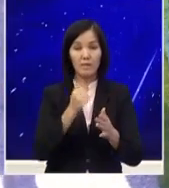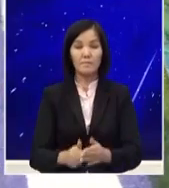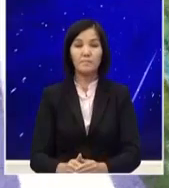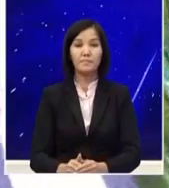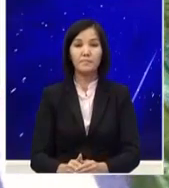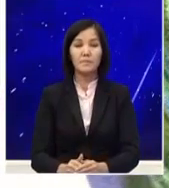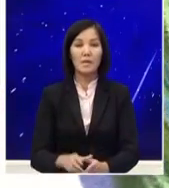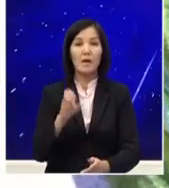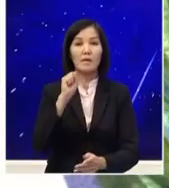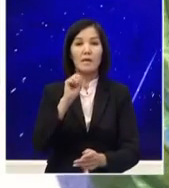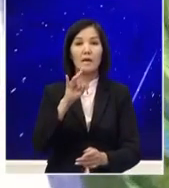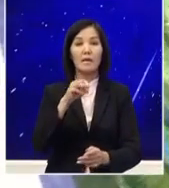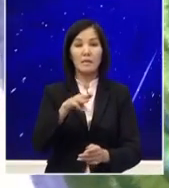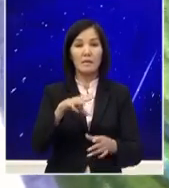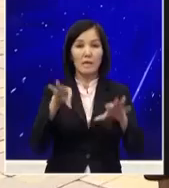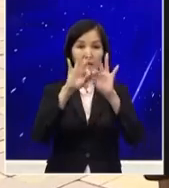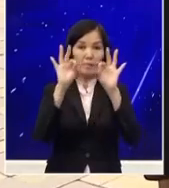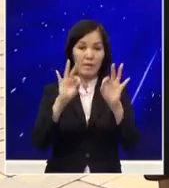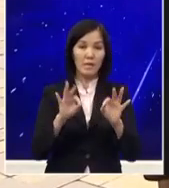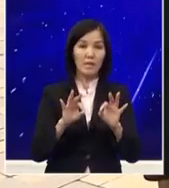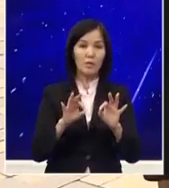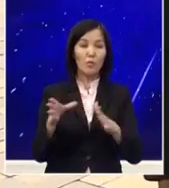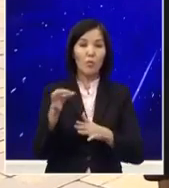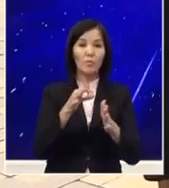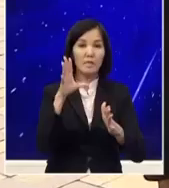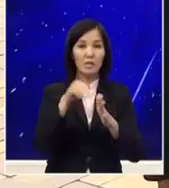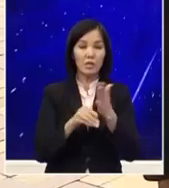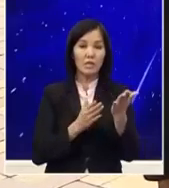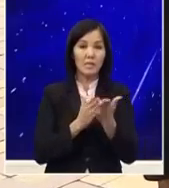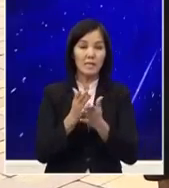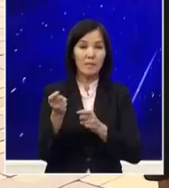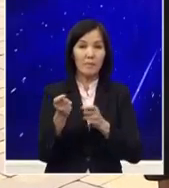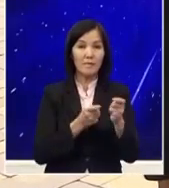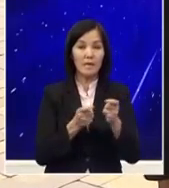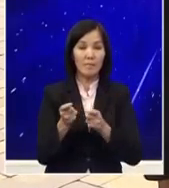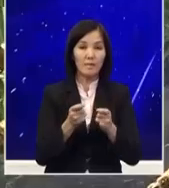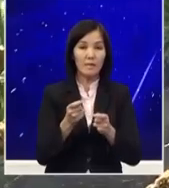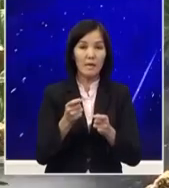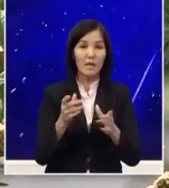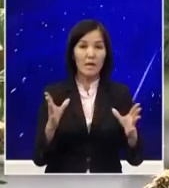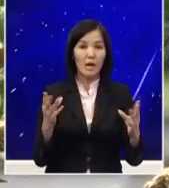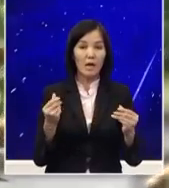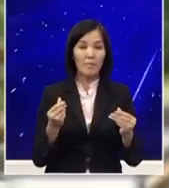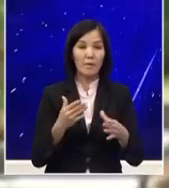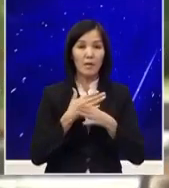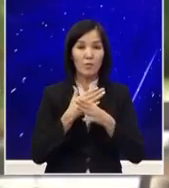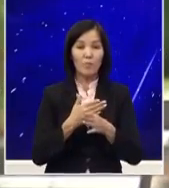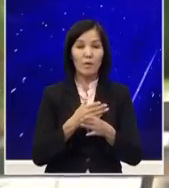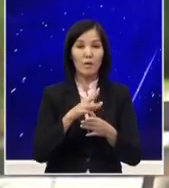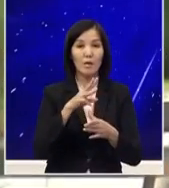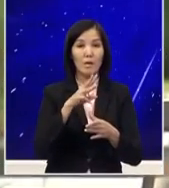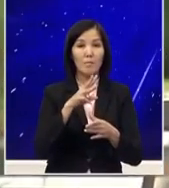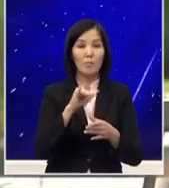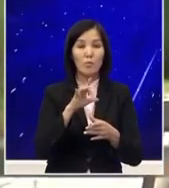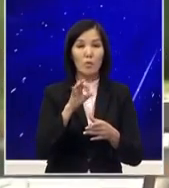Арт бейненің салынуына облыстық ішкі саясат басқармасы мен рухани жаңғыру жобалық кеңсесі қолдау көрсетті. Талдықорғанда мұндай муралдың бесеуі